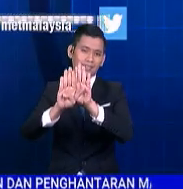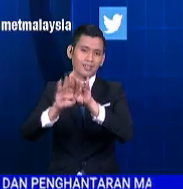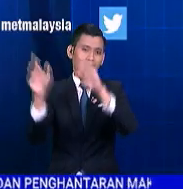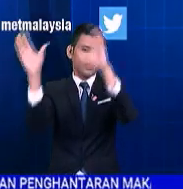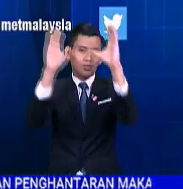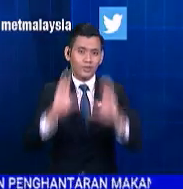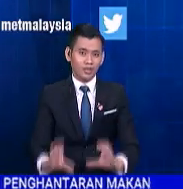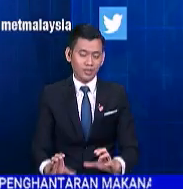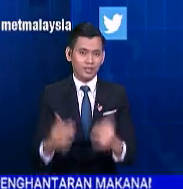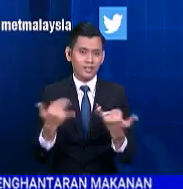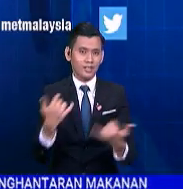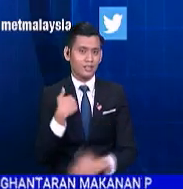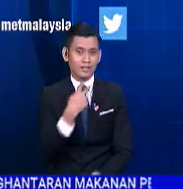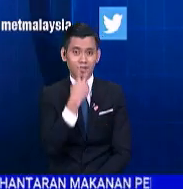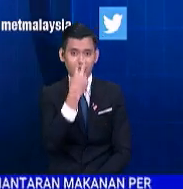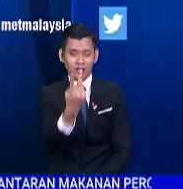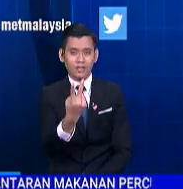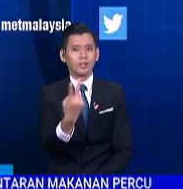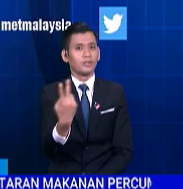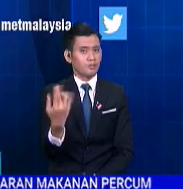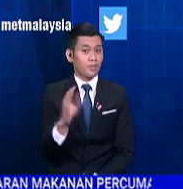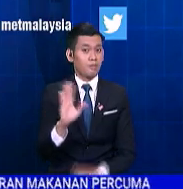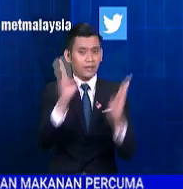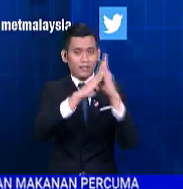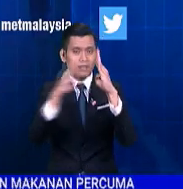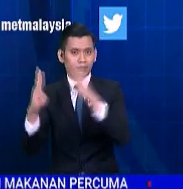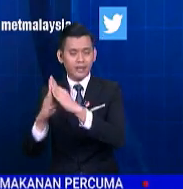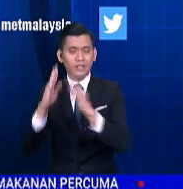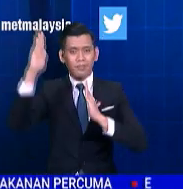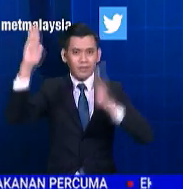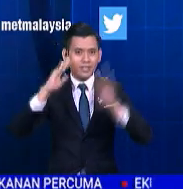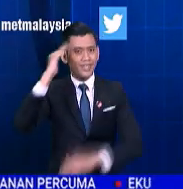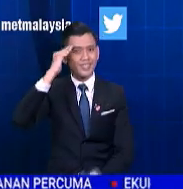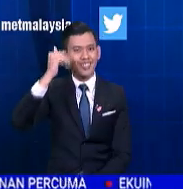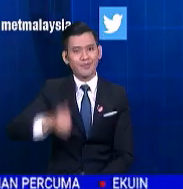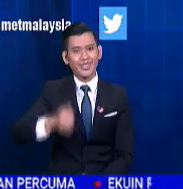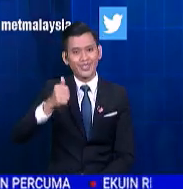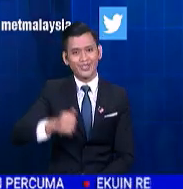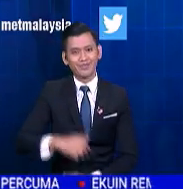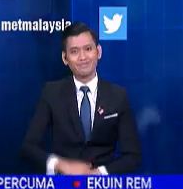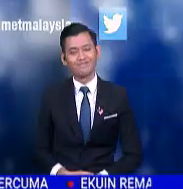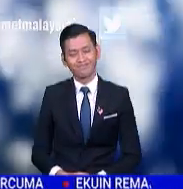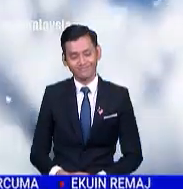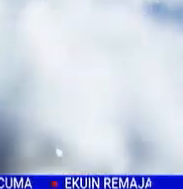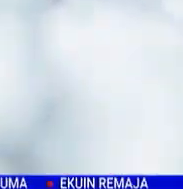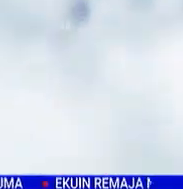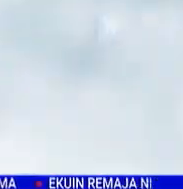paparan ramalan hujan bagi bandar-bandar utama di seluruh Malaysia sepanjang hari esok. Assalamualaikum.